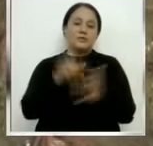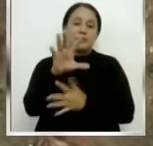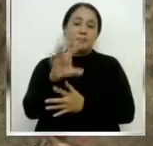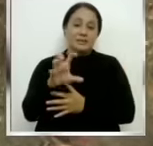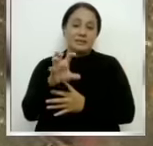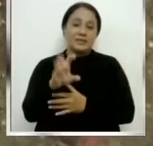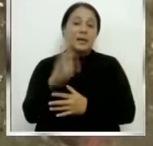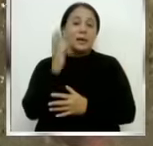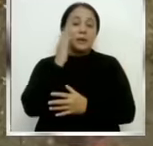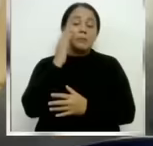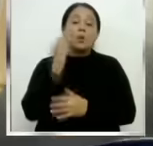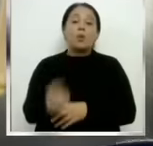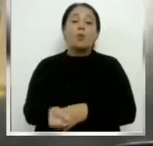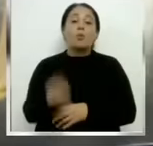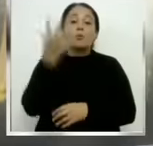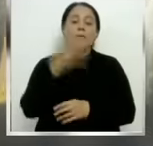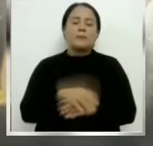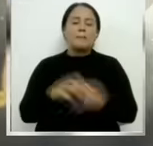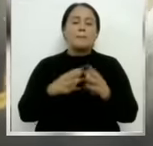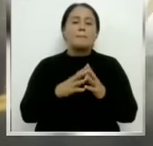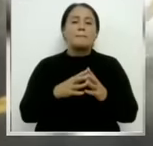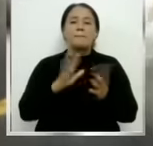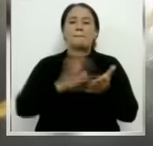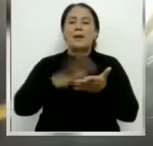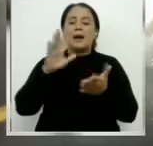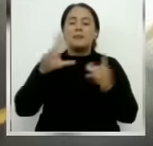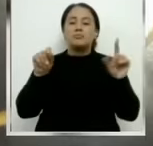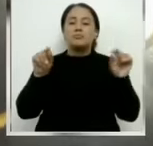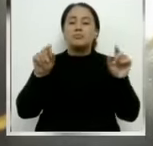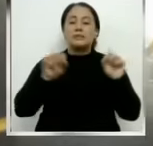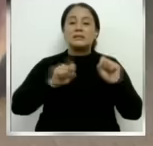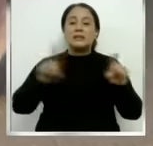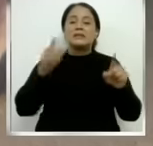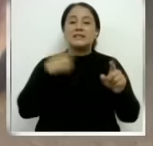magkano ang halaga ng pinakamahal na alimango na ibenta sa isang auction?